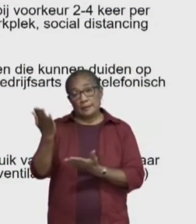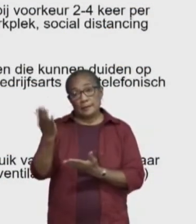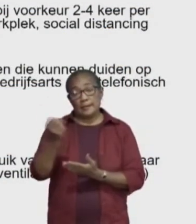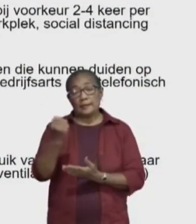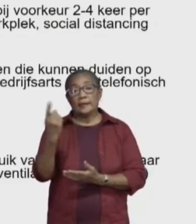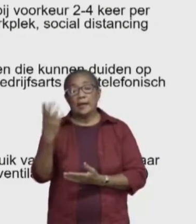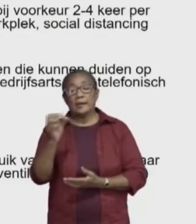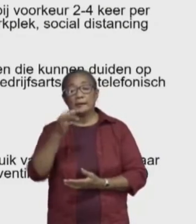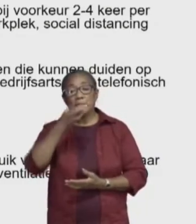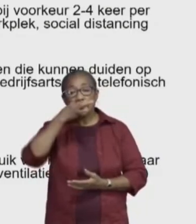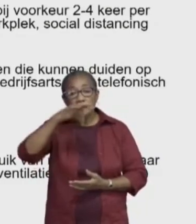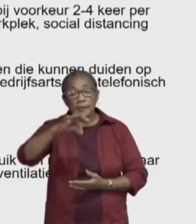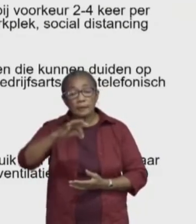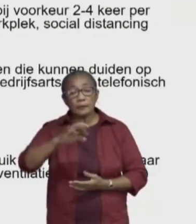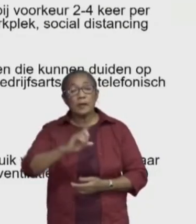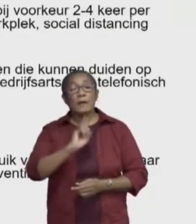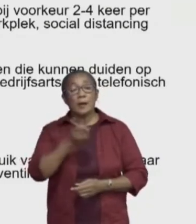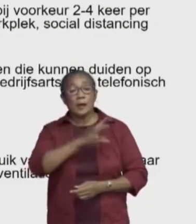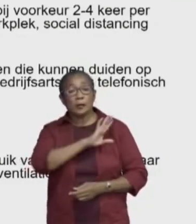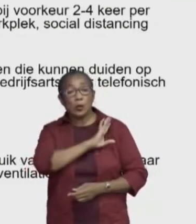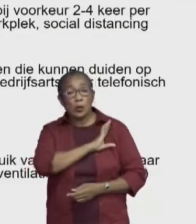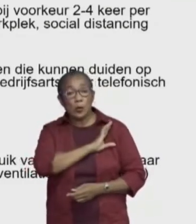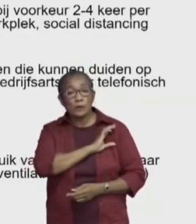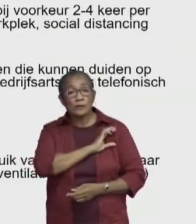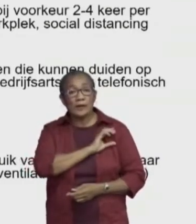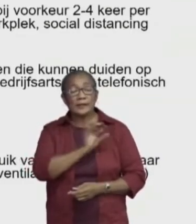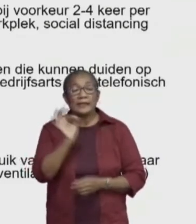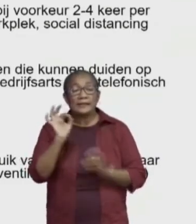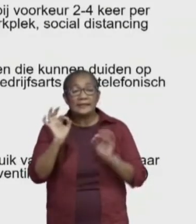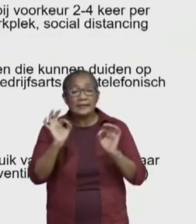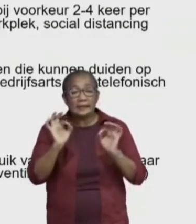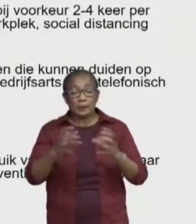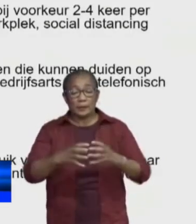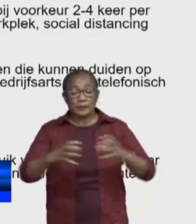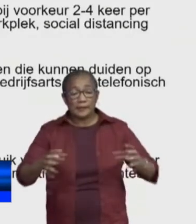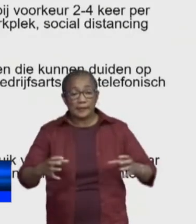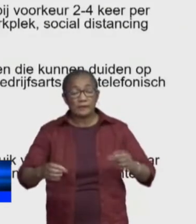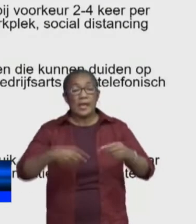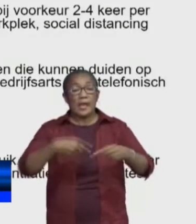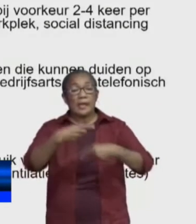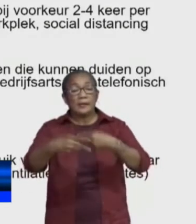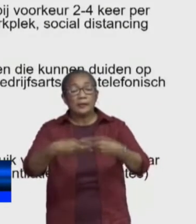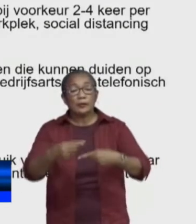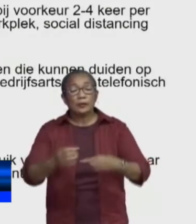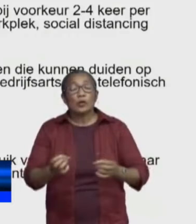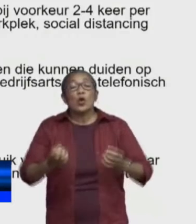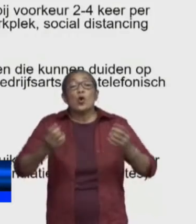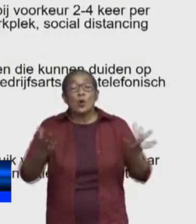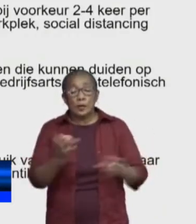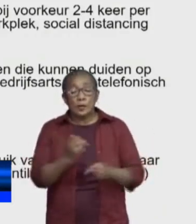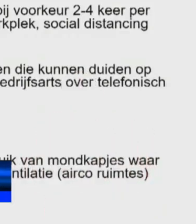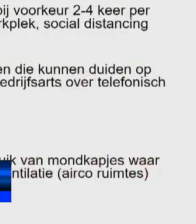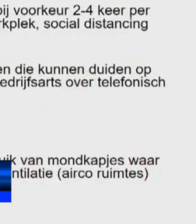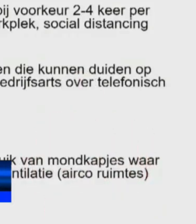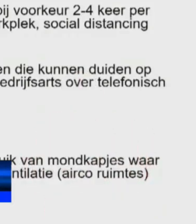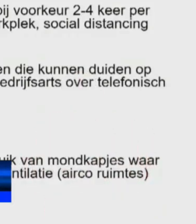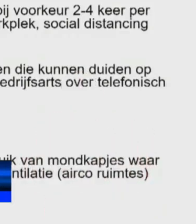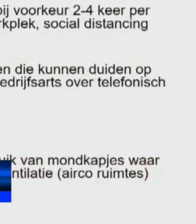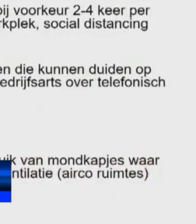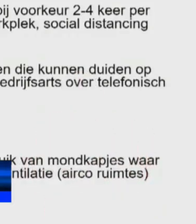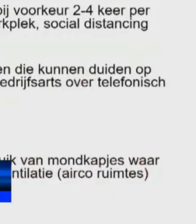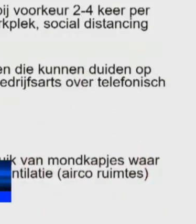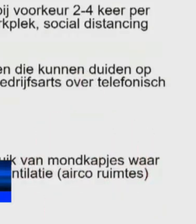tips. Natuurlijk hangt het af van het type bedrijf en het type industrie hoe je je werkplek inricht. Maar er zijn een